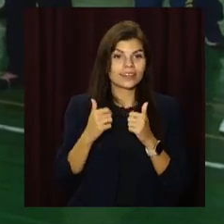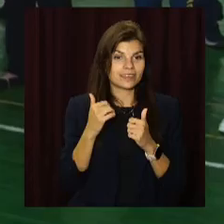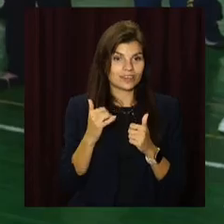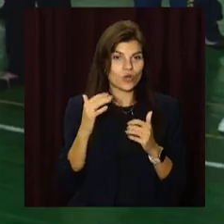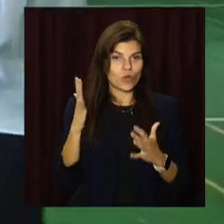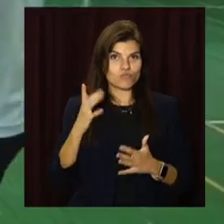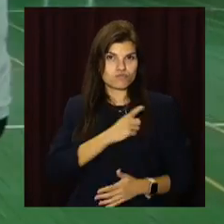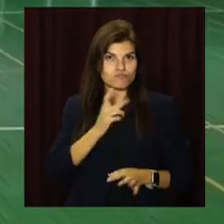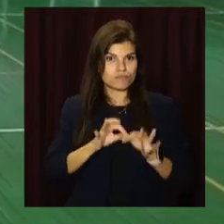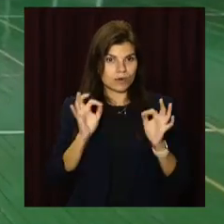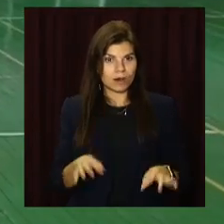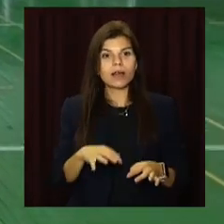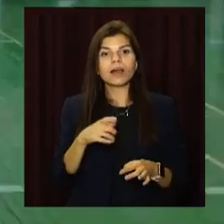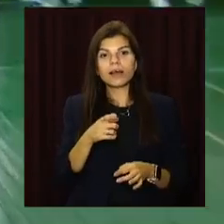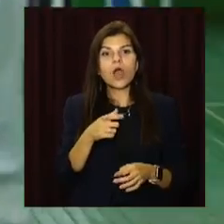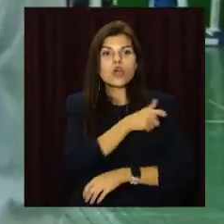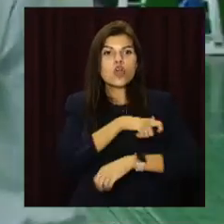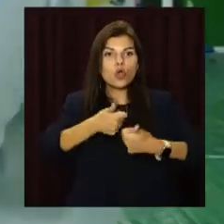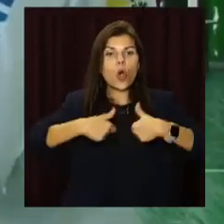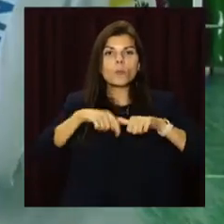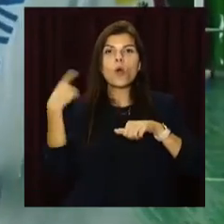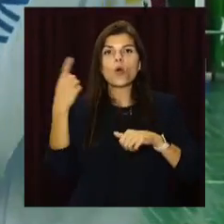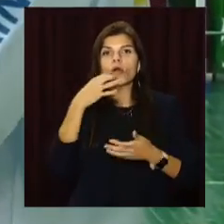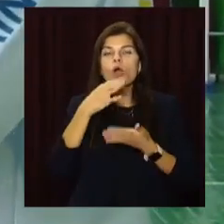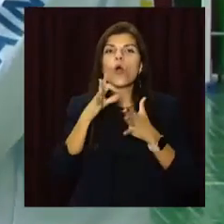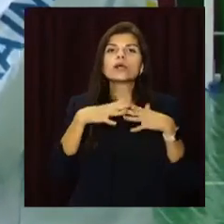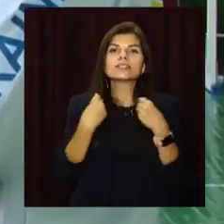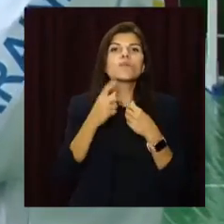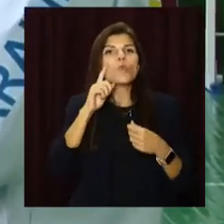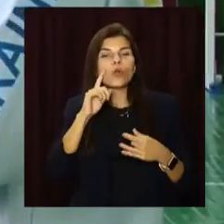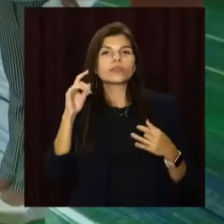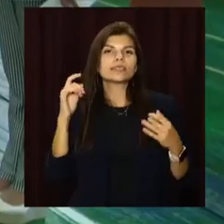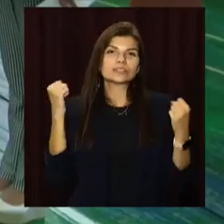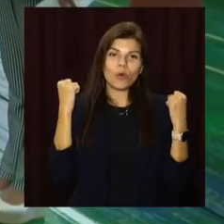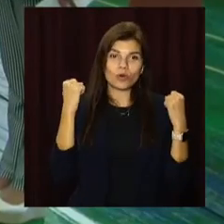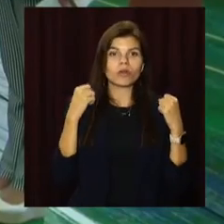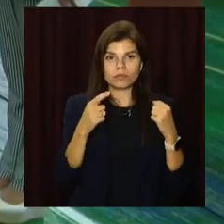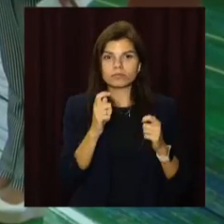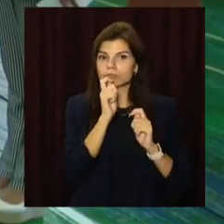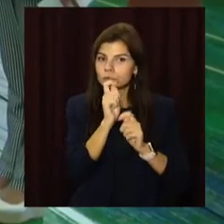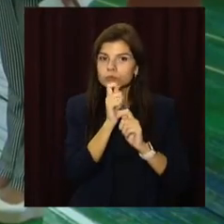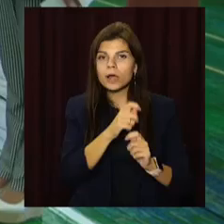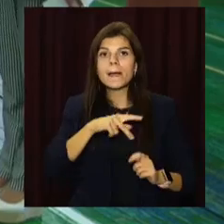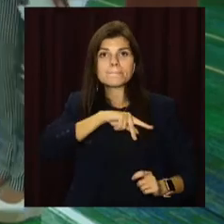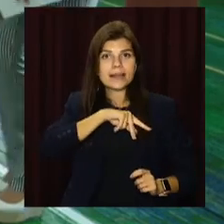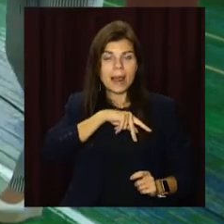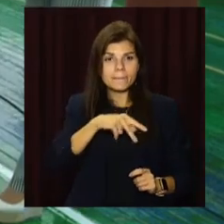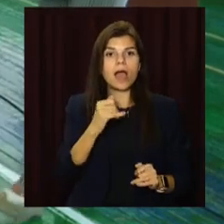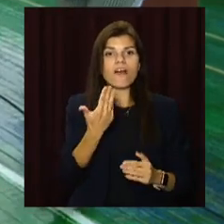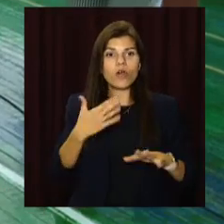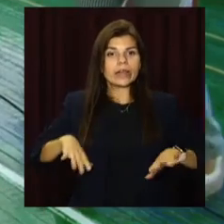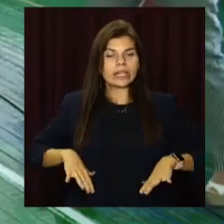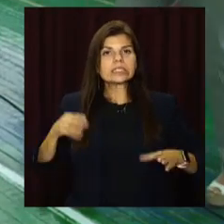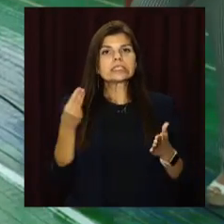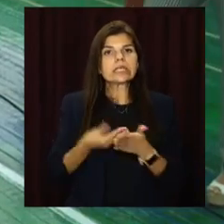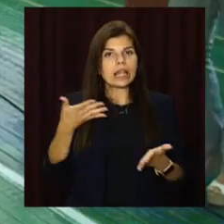спортивну майстерність голова постійної комісії обласної ради з питань сім'ї, молоді та спорту вручив паралімпійцям премії, а їхнім тренерам –